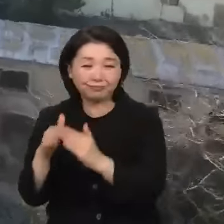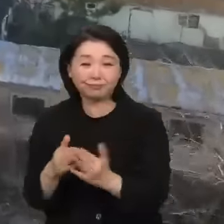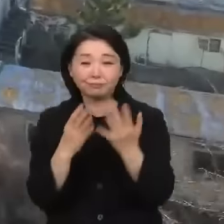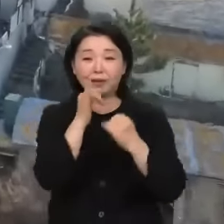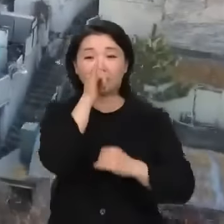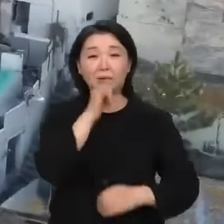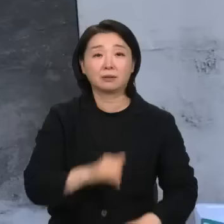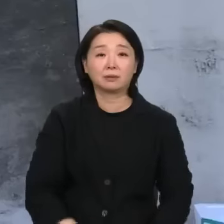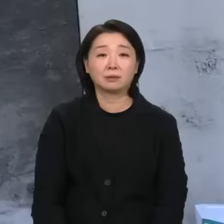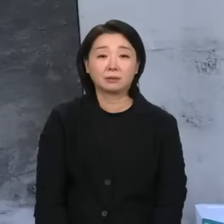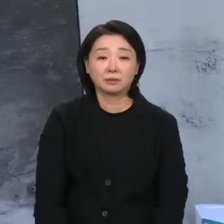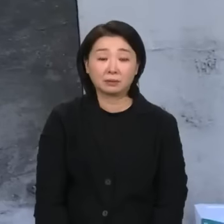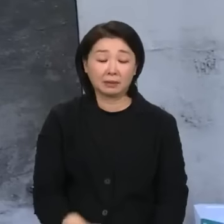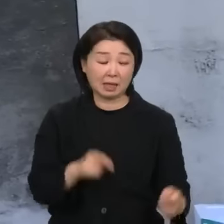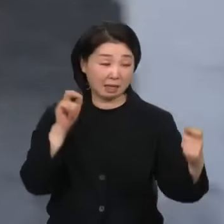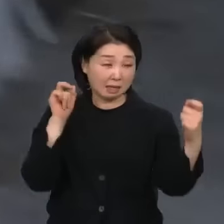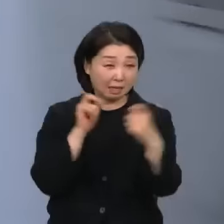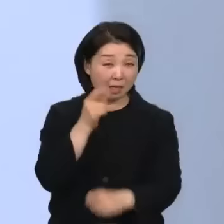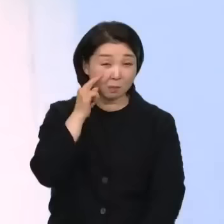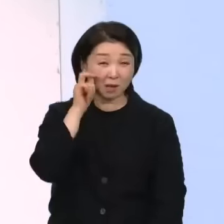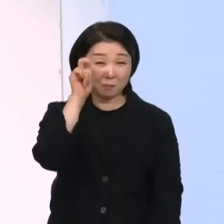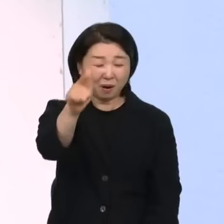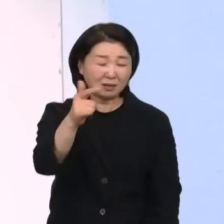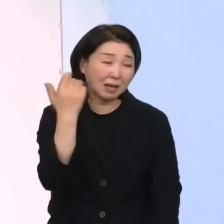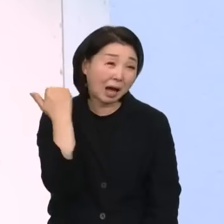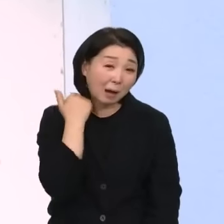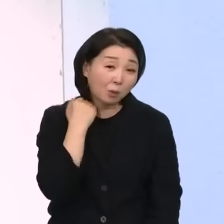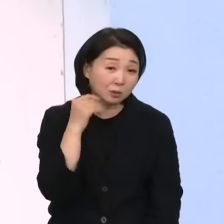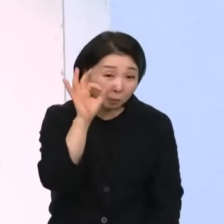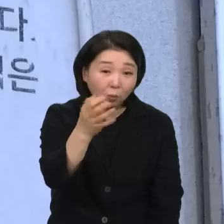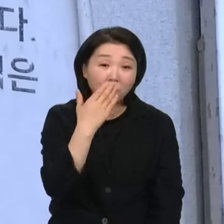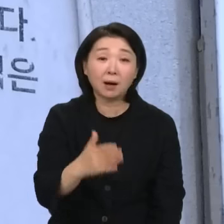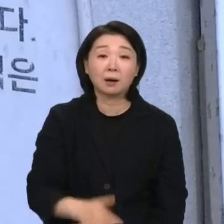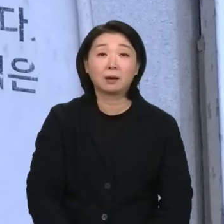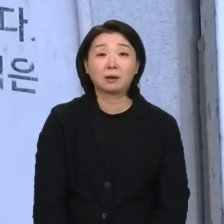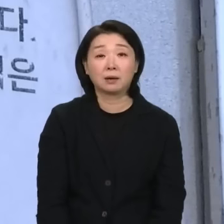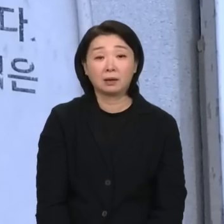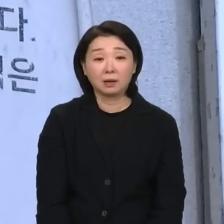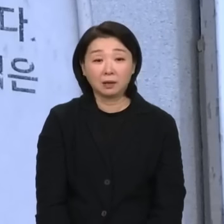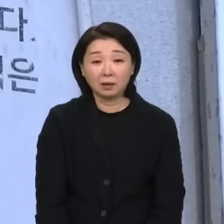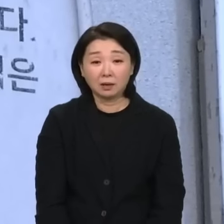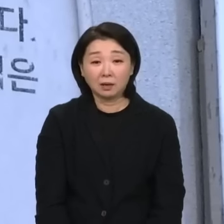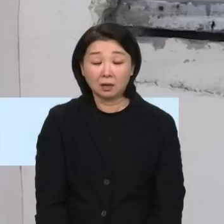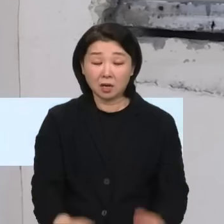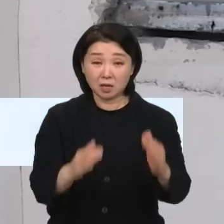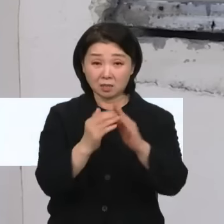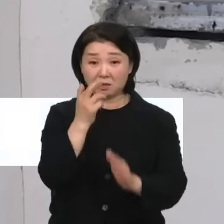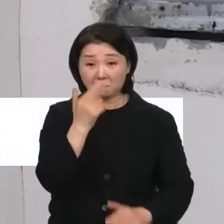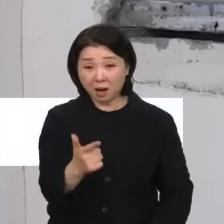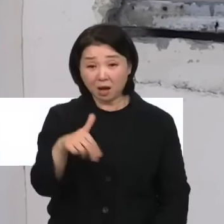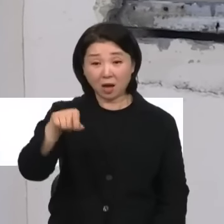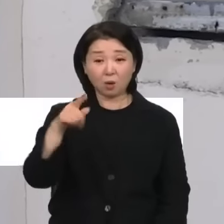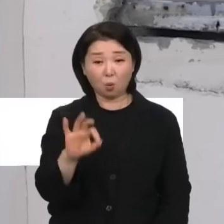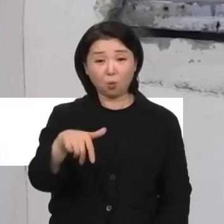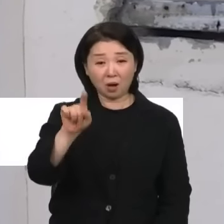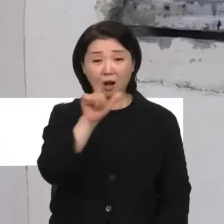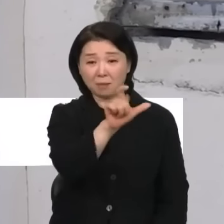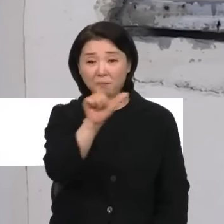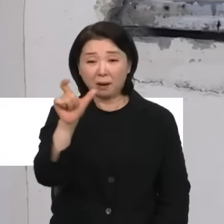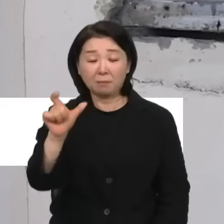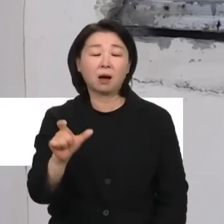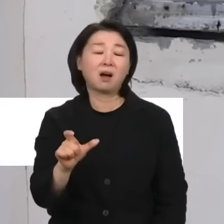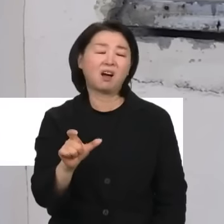들어찼습니다. 가까이 다가가니 멀리선 보이지 않던 게 보입니다. 공가, 빈집이란 글씨가 이 구역 200채